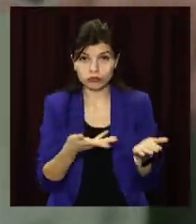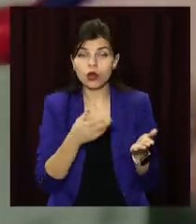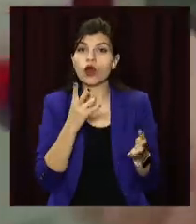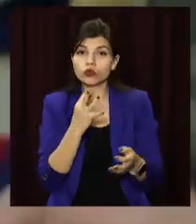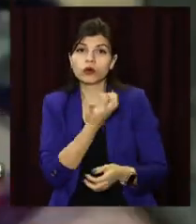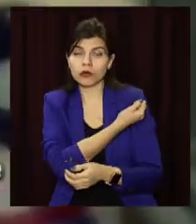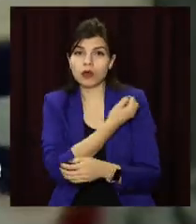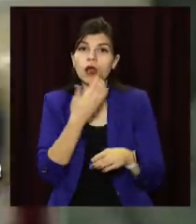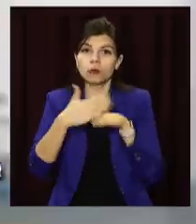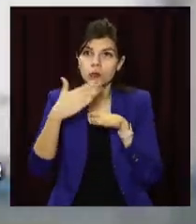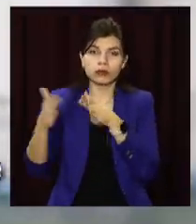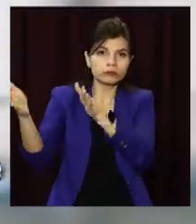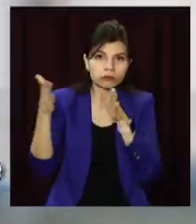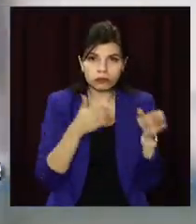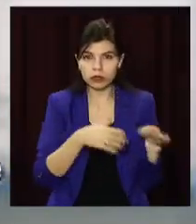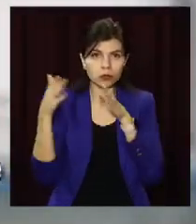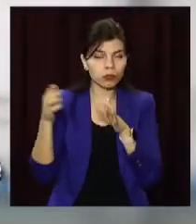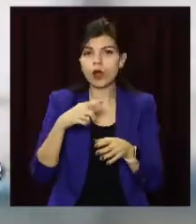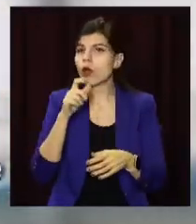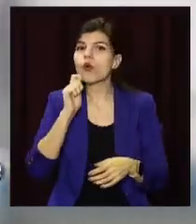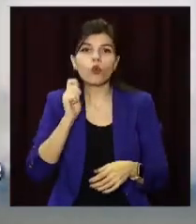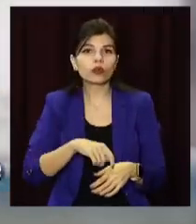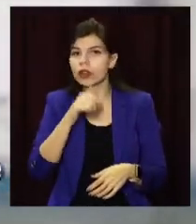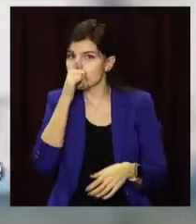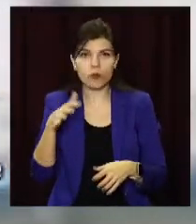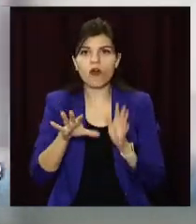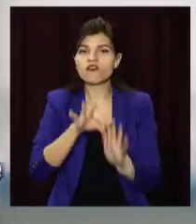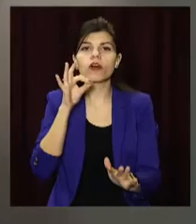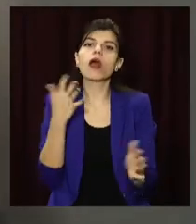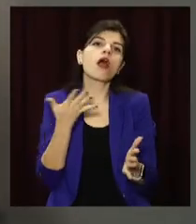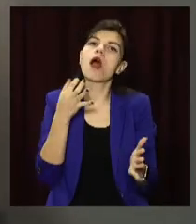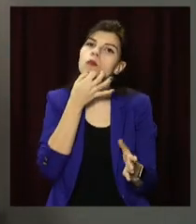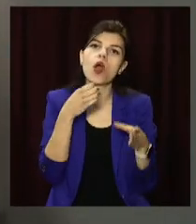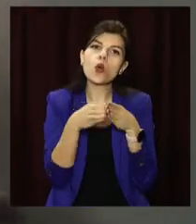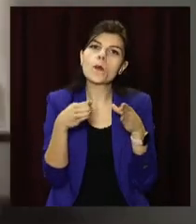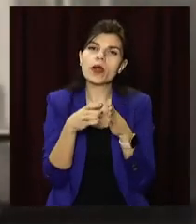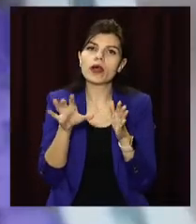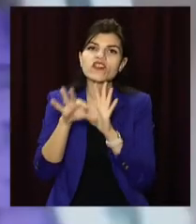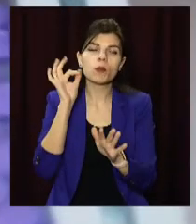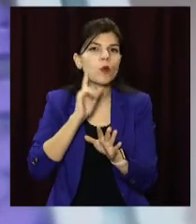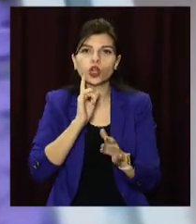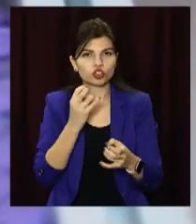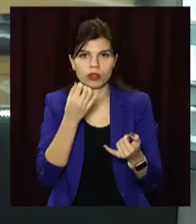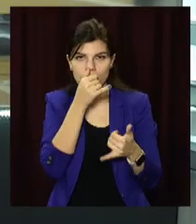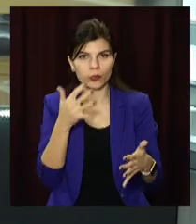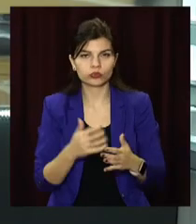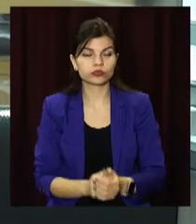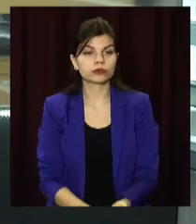препарати надходять партіями, тому українці не зможуть самостійно обирати, вакциною якої компанії робити щеплення.